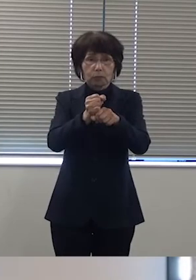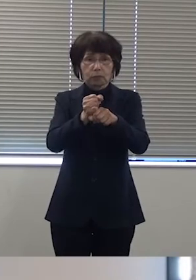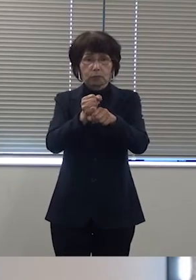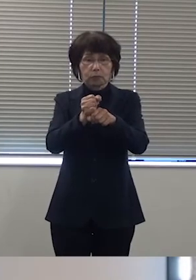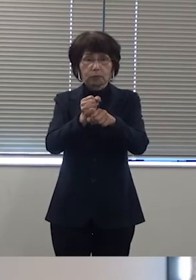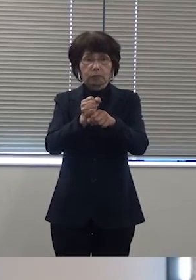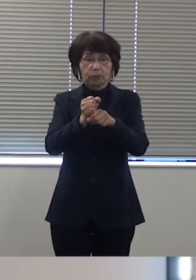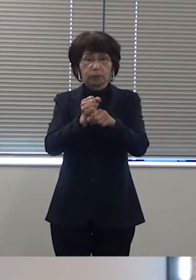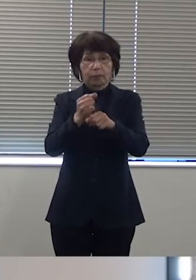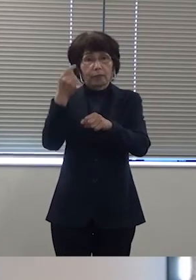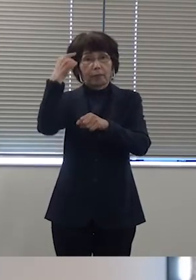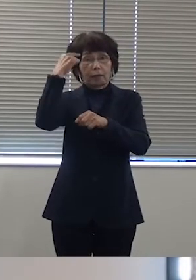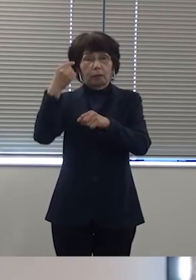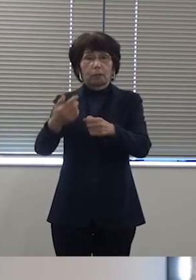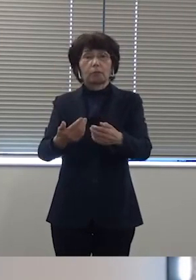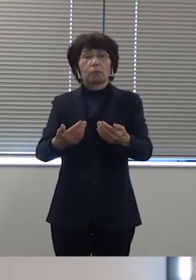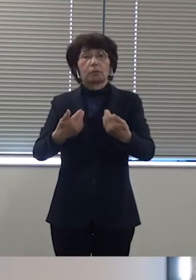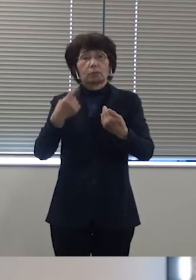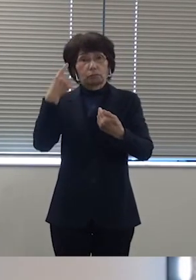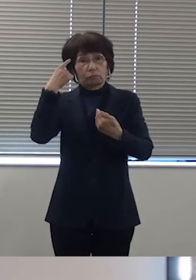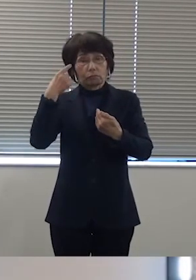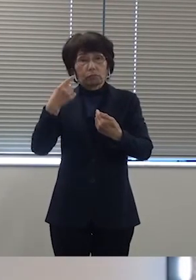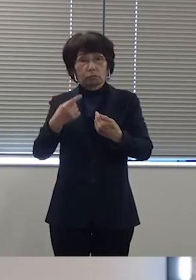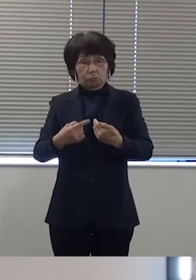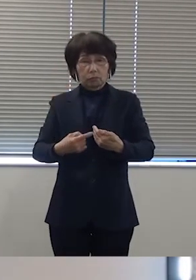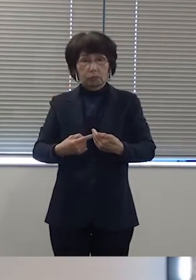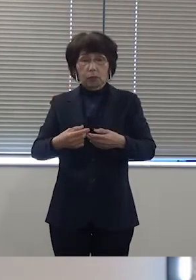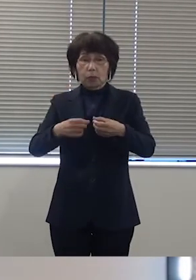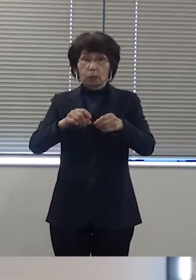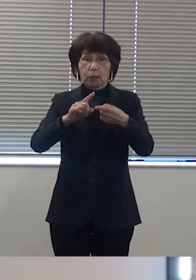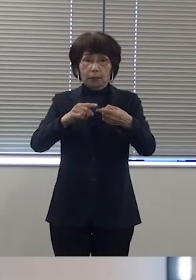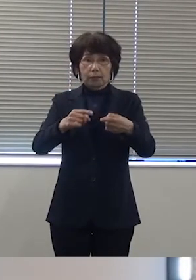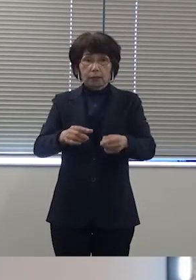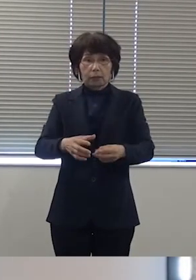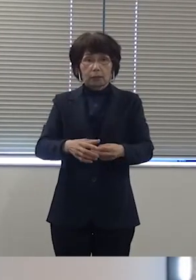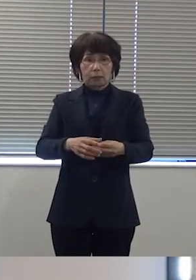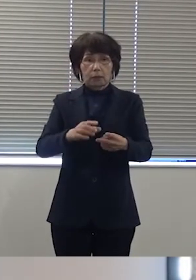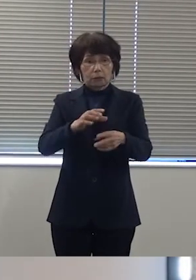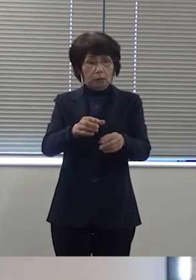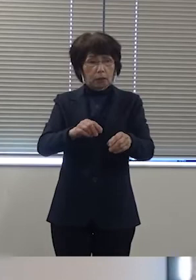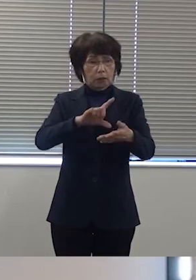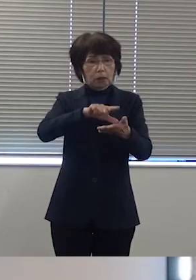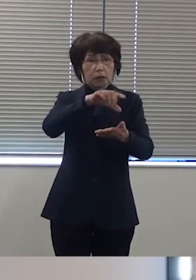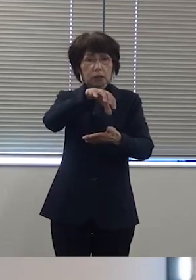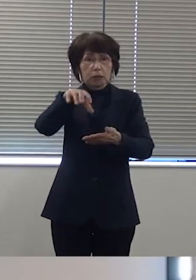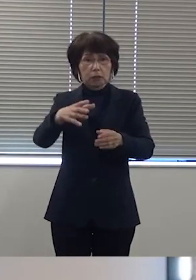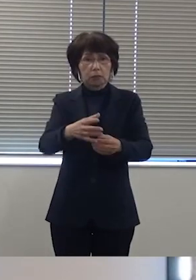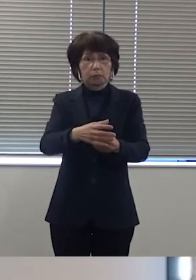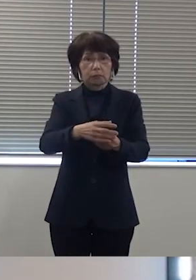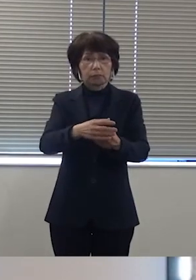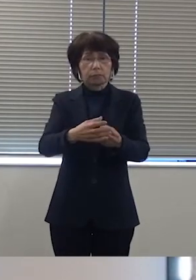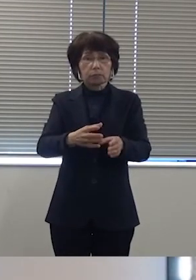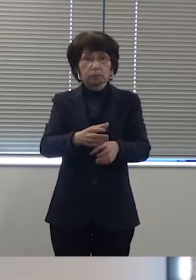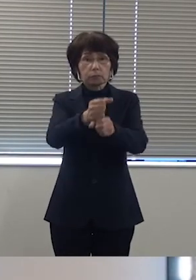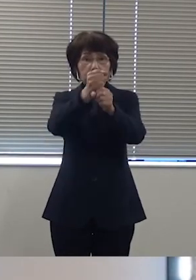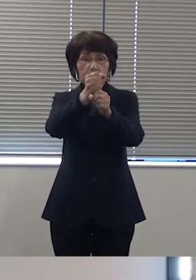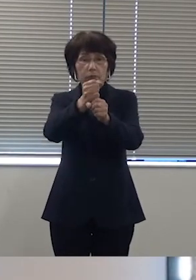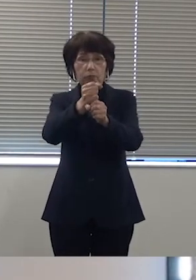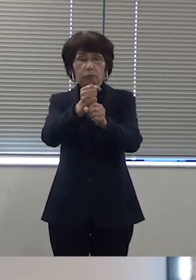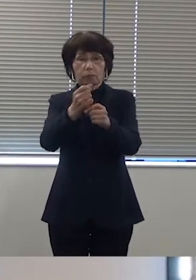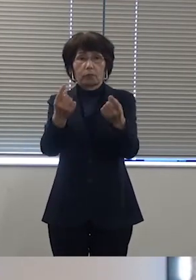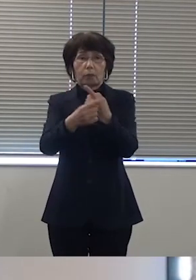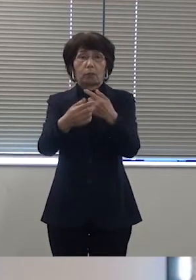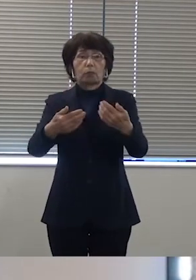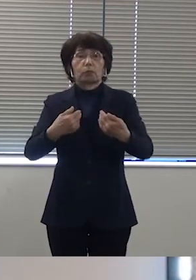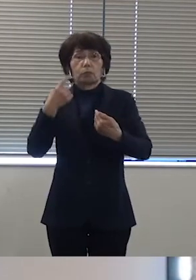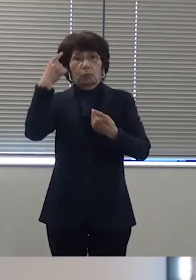たらやめるということもあるかと思うんですけども、その検討の念頭には当然その保育施設、公立